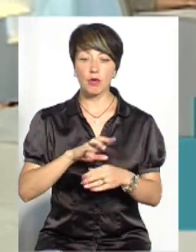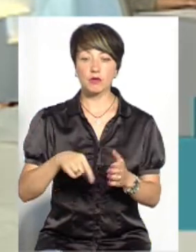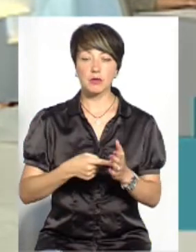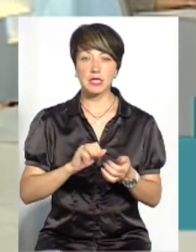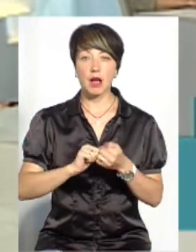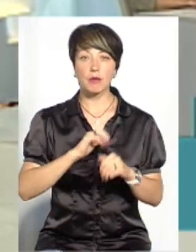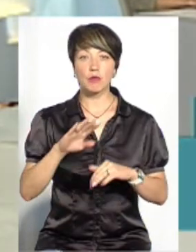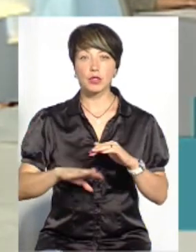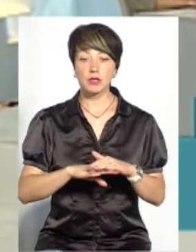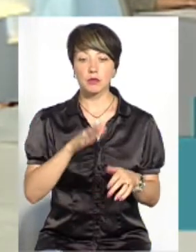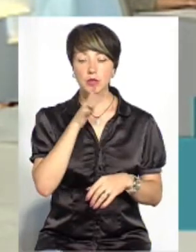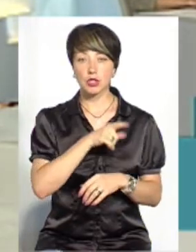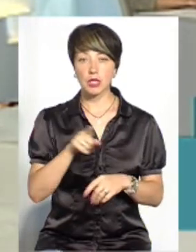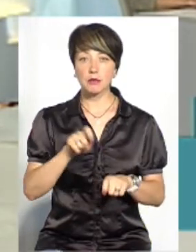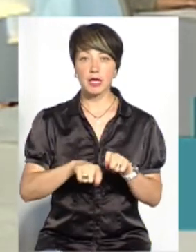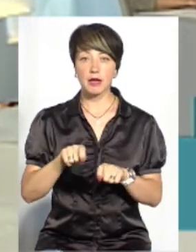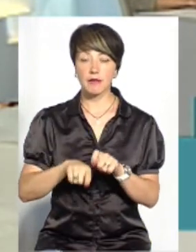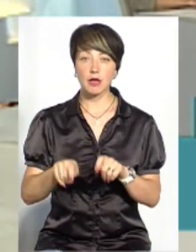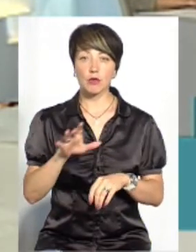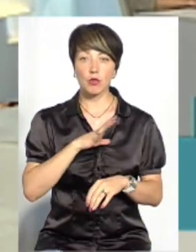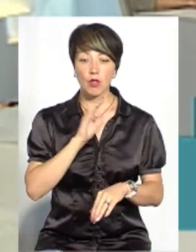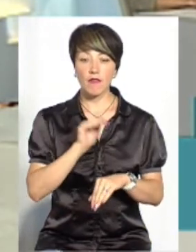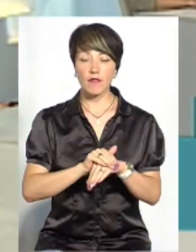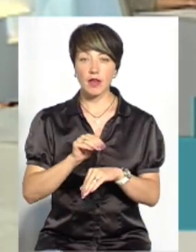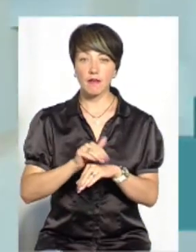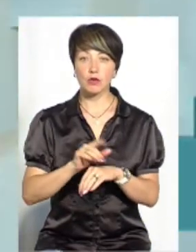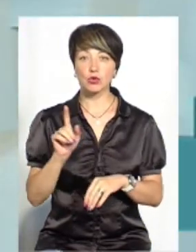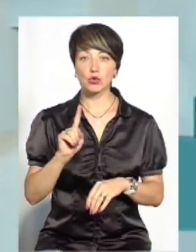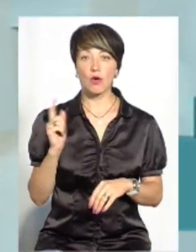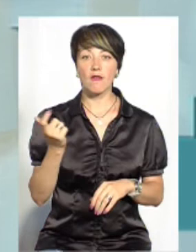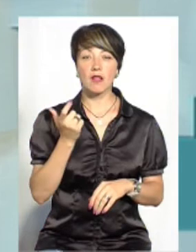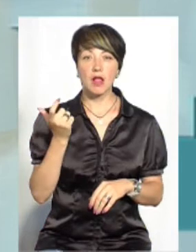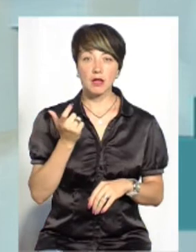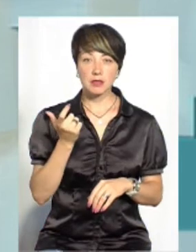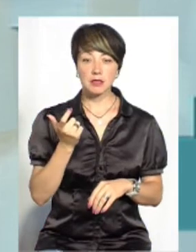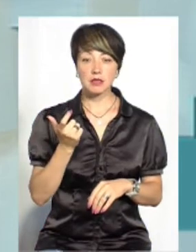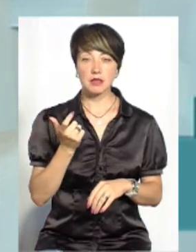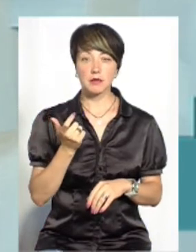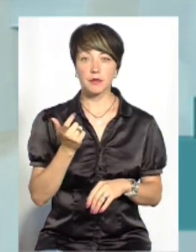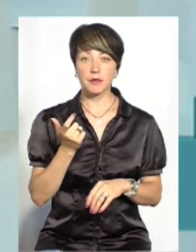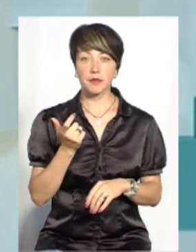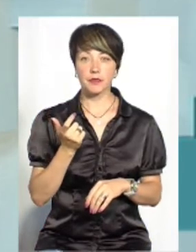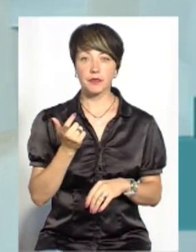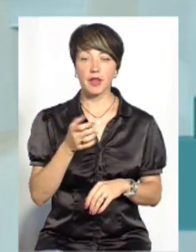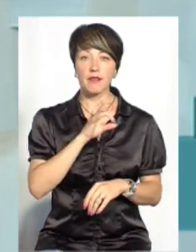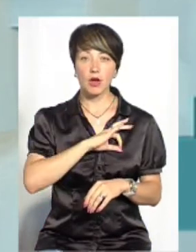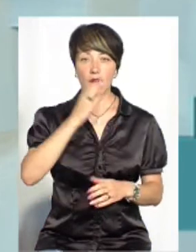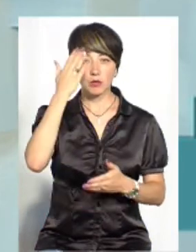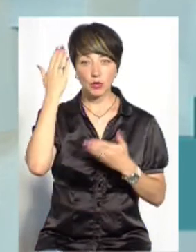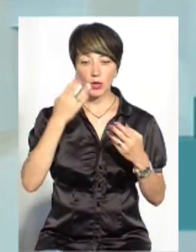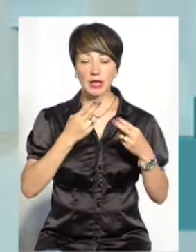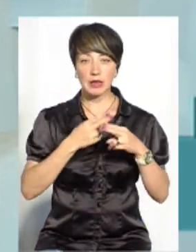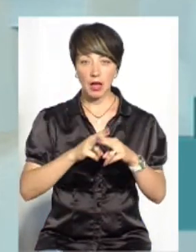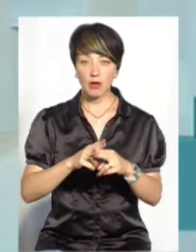місті Кам'янці-Подільському. Під час перевірки було виявлено, що власник, який експлуатує атракціонну